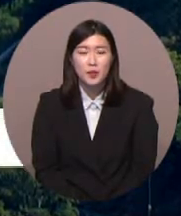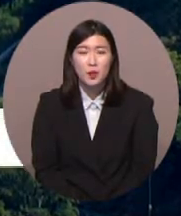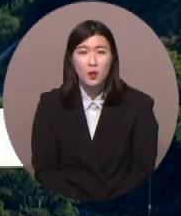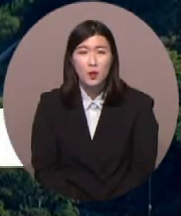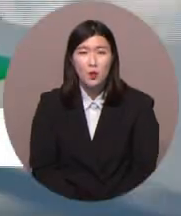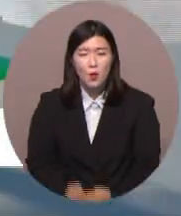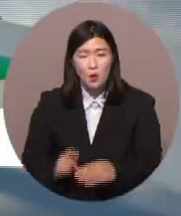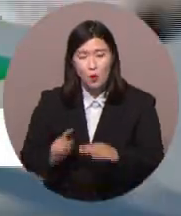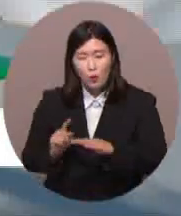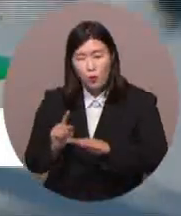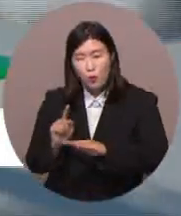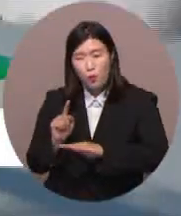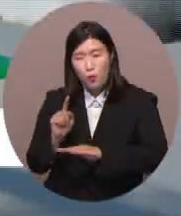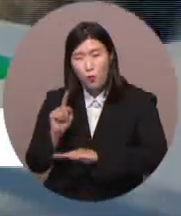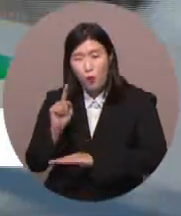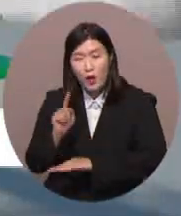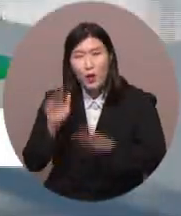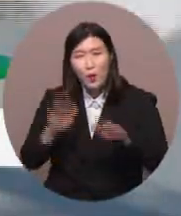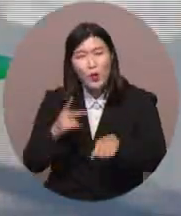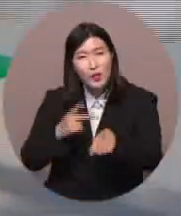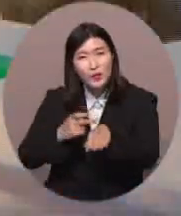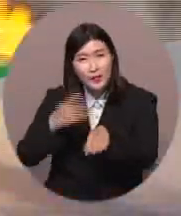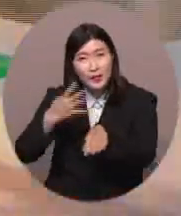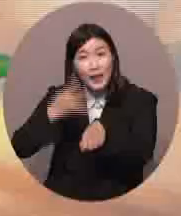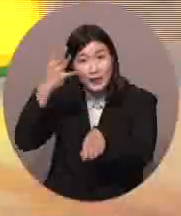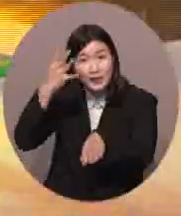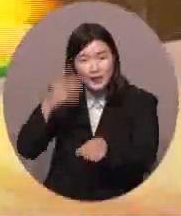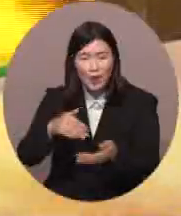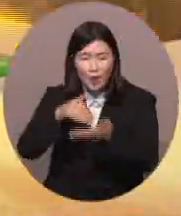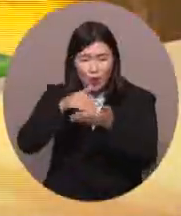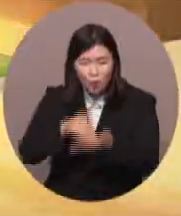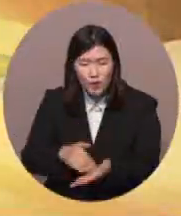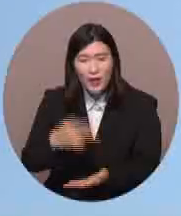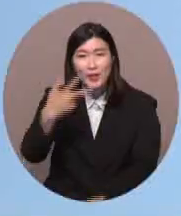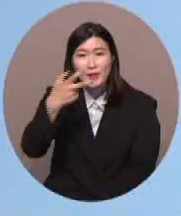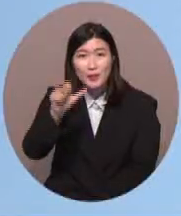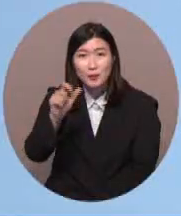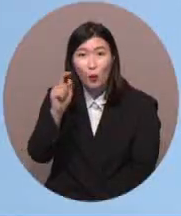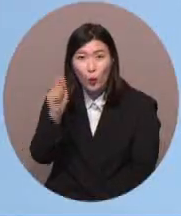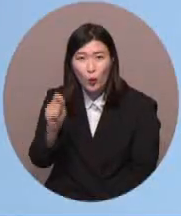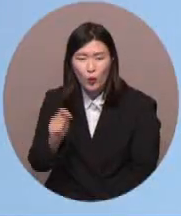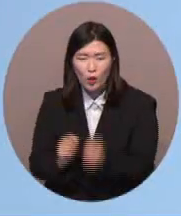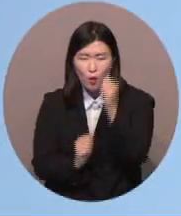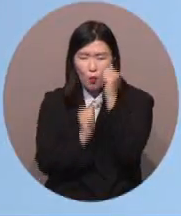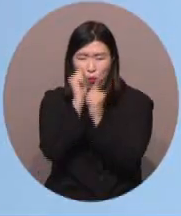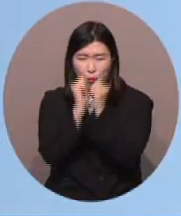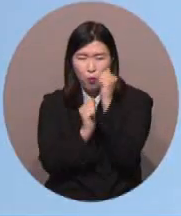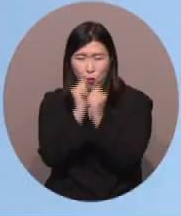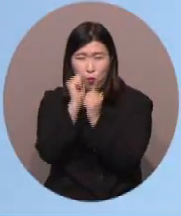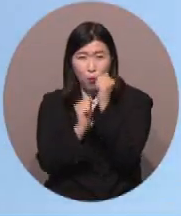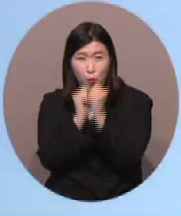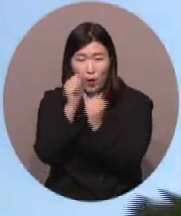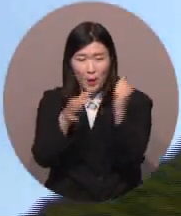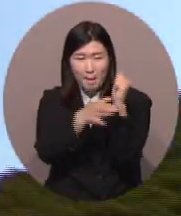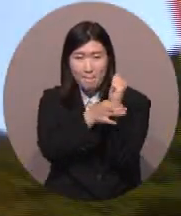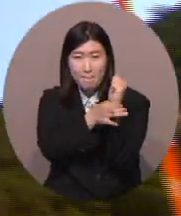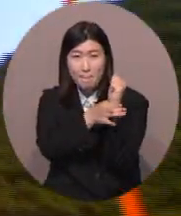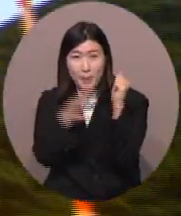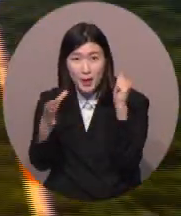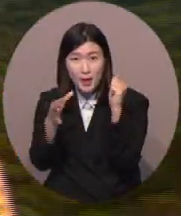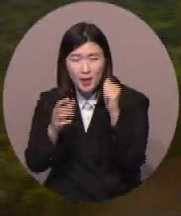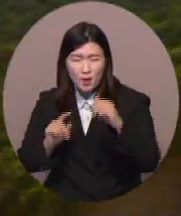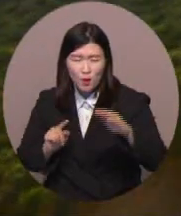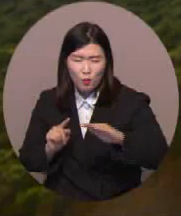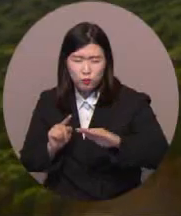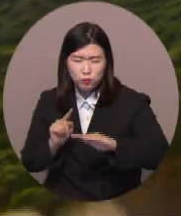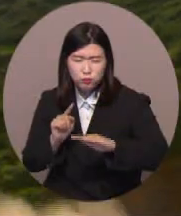누리호의 발사 시각인 오후 4시. 75톤급 엔진 4개가 동시에 불붙자 누리호를 잡고 있던 고정 장치가